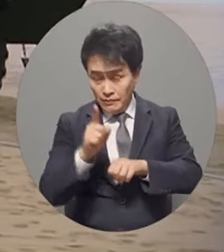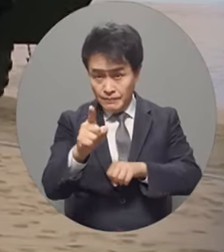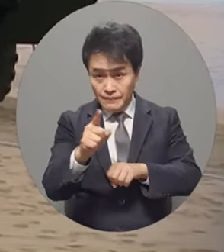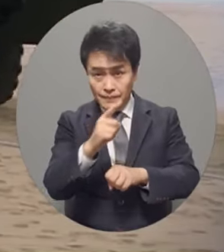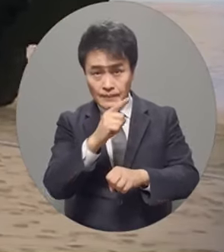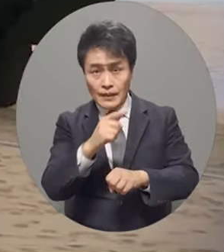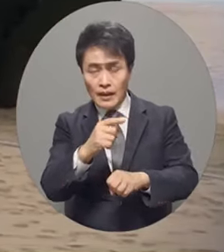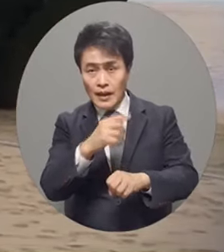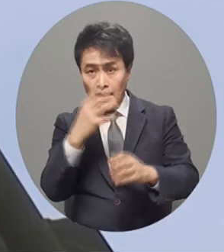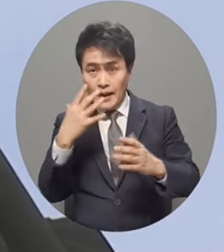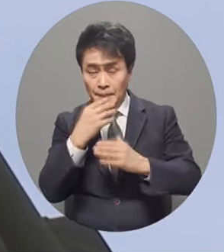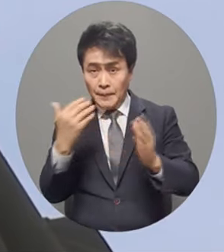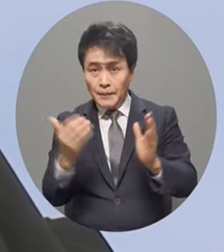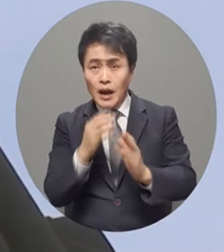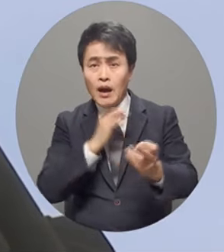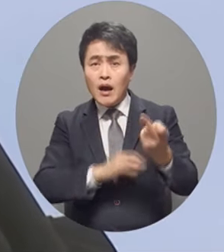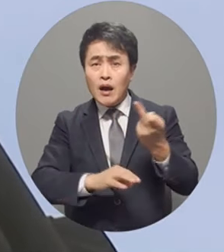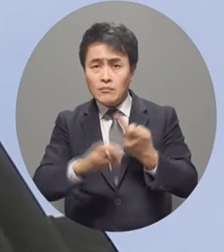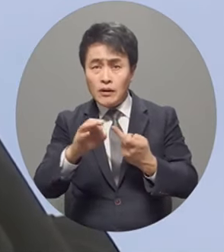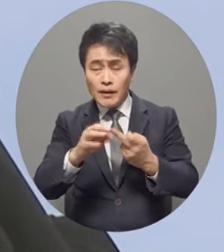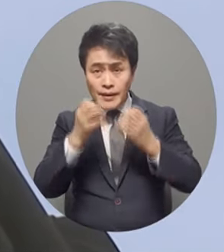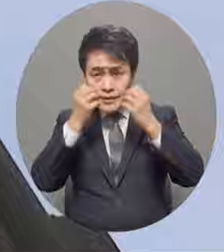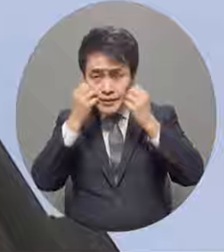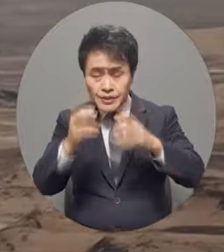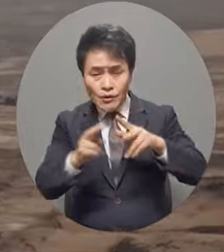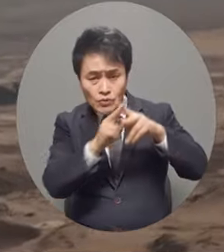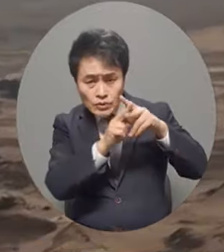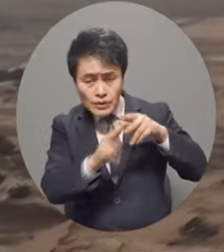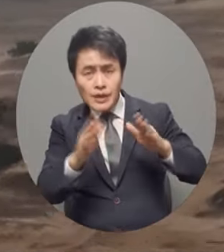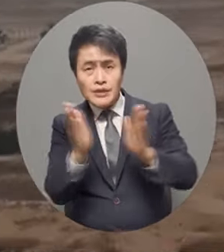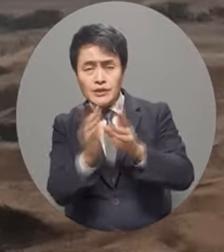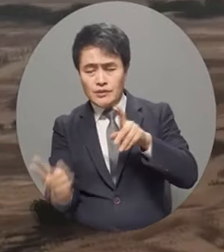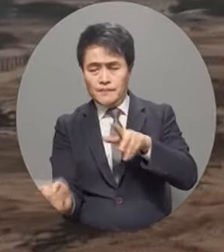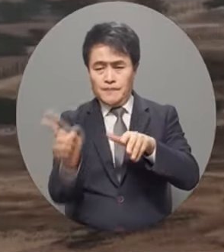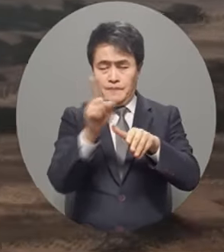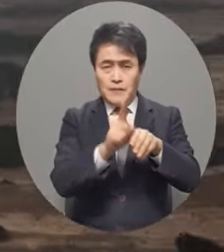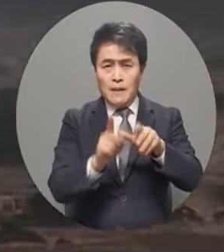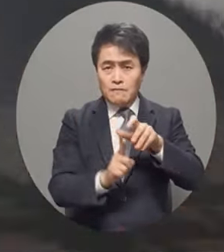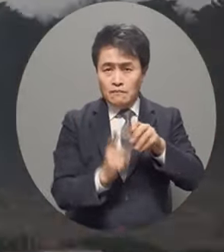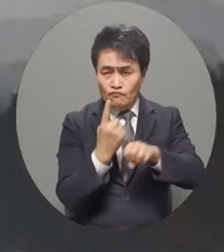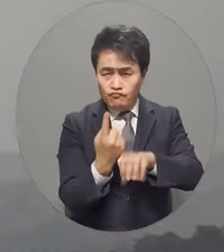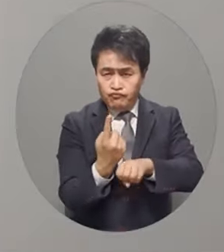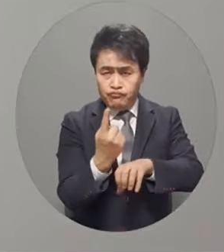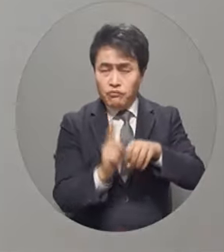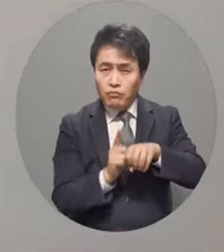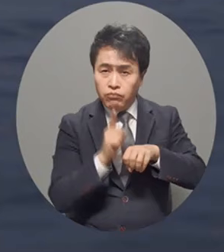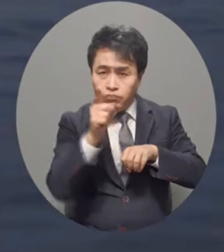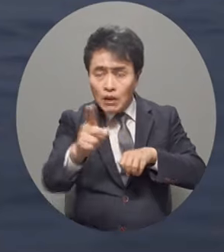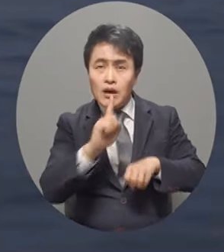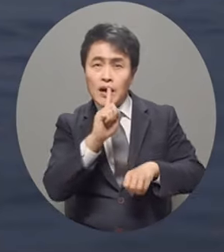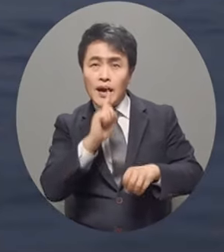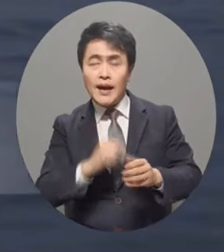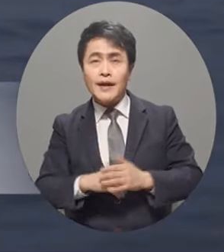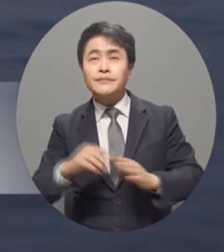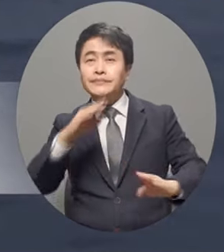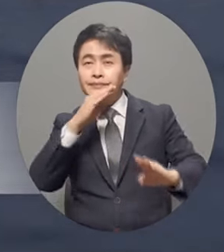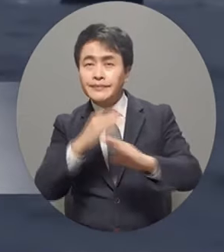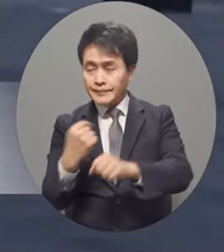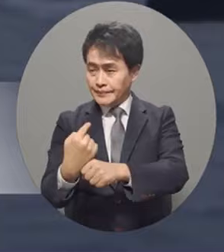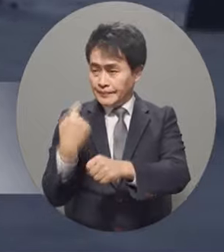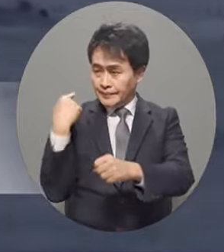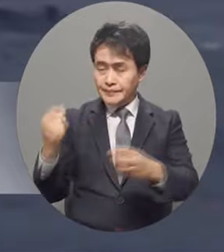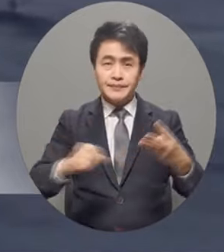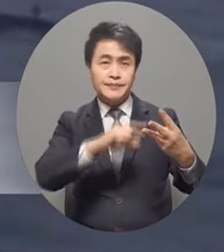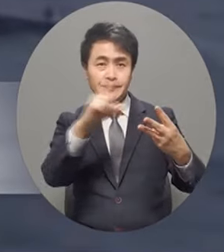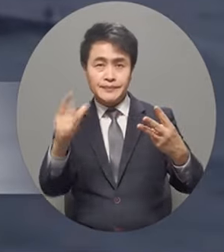뒤 동해에선 북한이 건조한 신형 잠수함에 직접 탑재해 발사했을 거란 분석입니다. 북한은 지난해